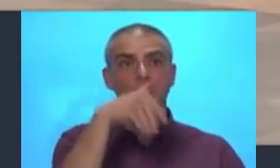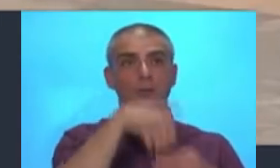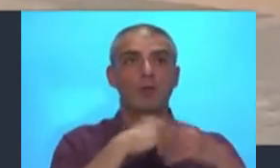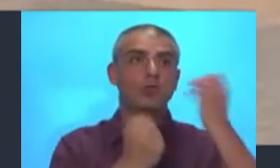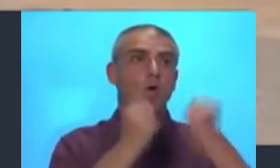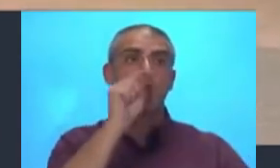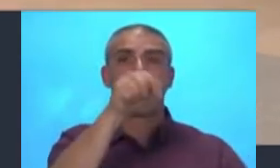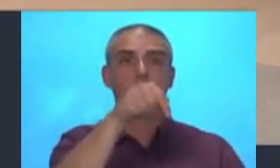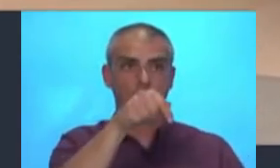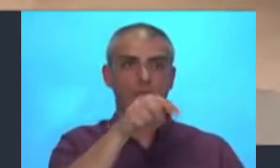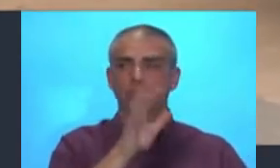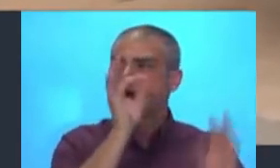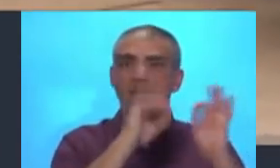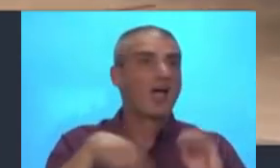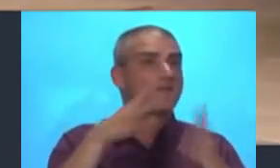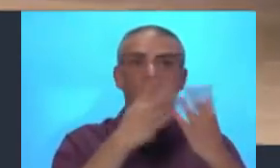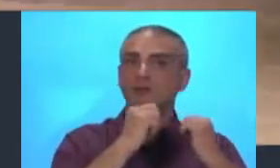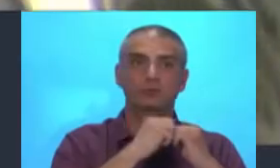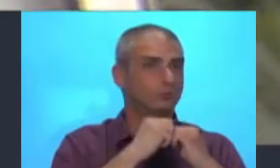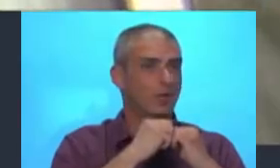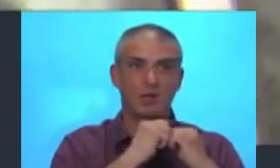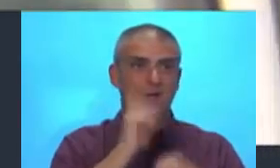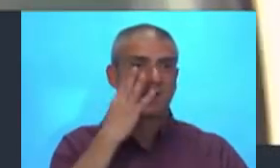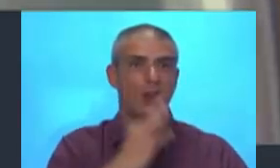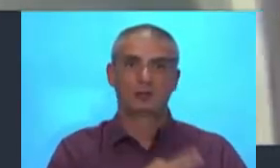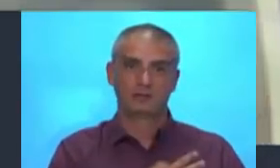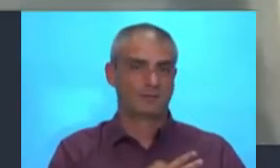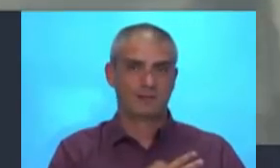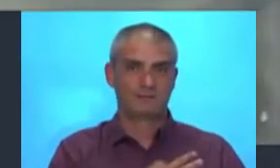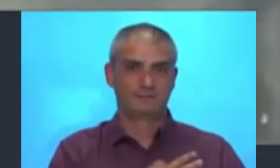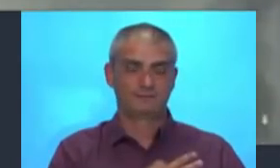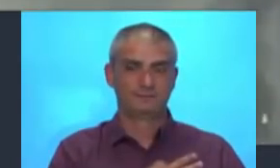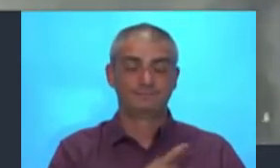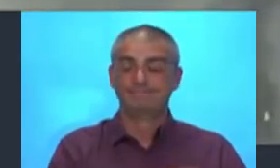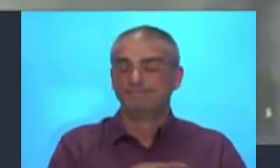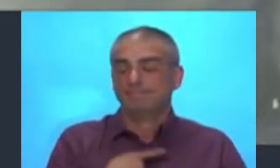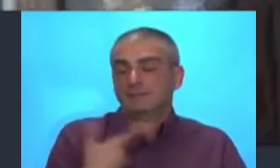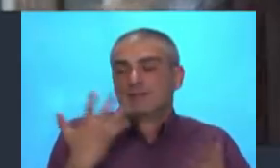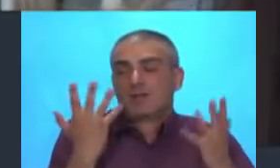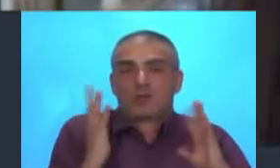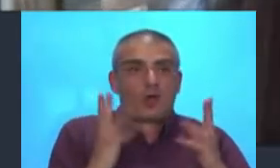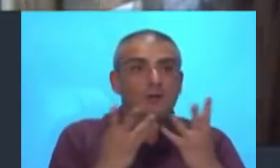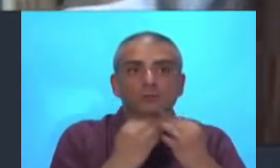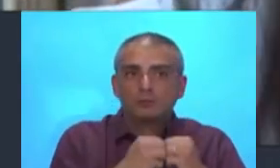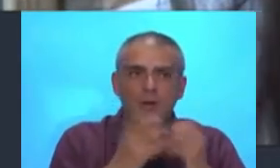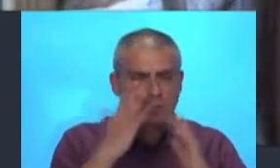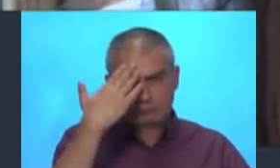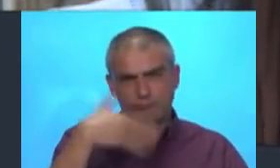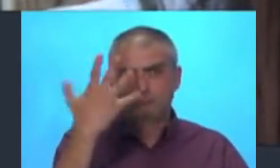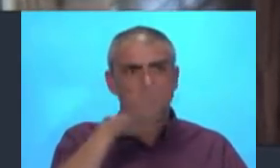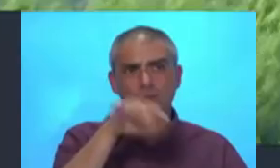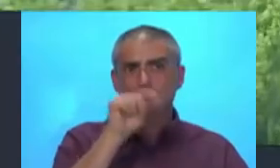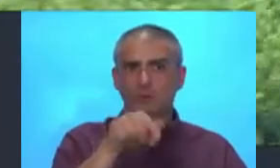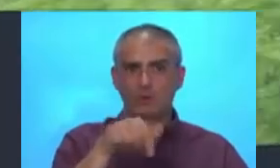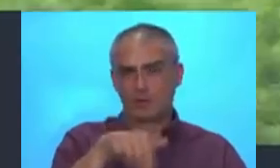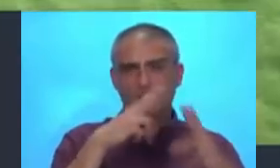הזה, ואף אחד מבני המשפחה לא שם לב. חוויה מטלטלת ביותר, משפחה מאוד מאוד מוכרת בשכונה,